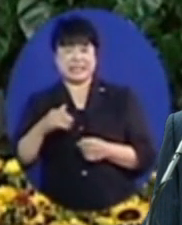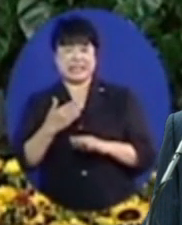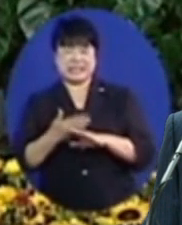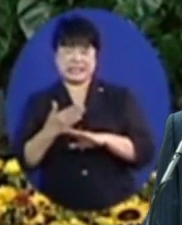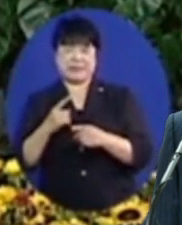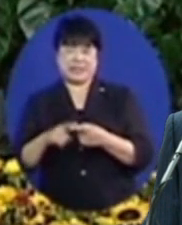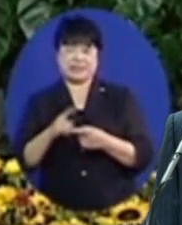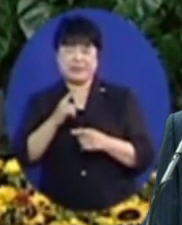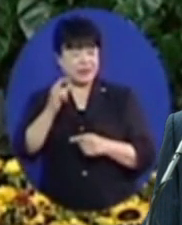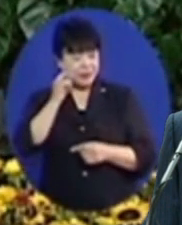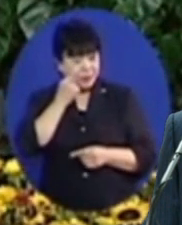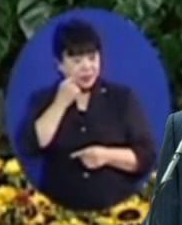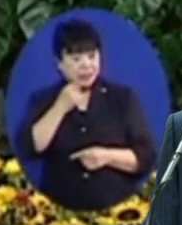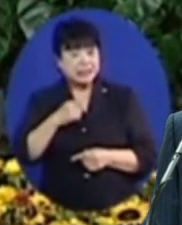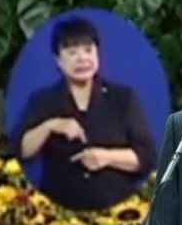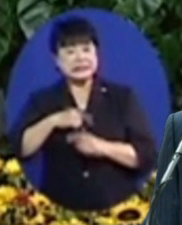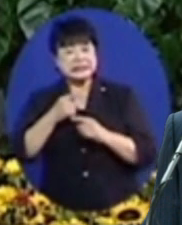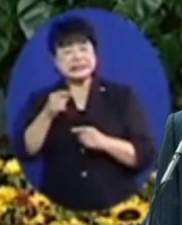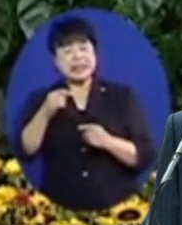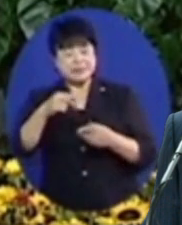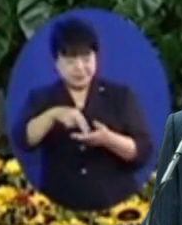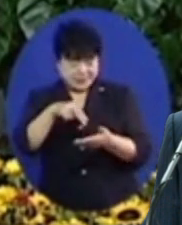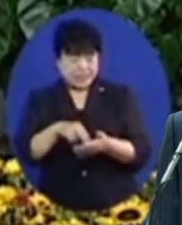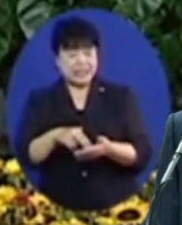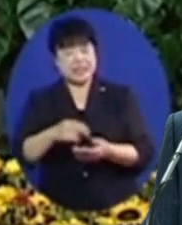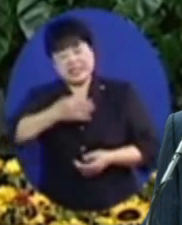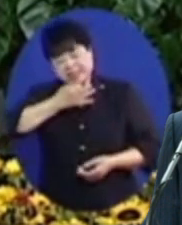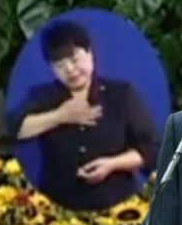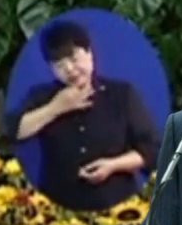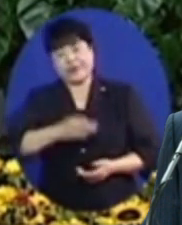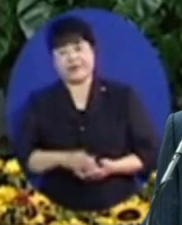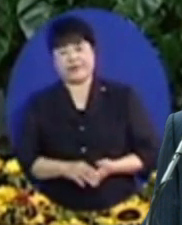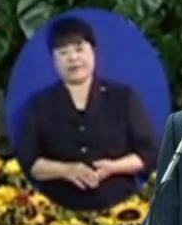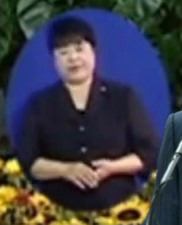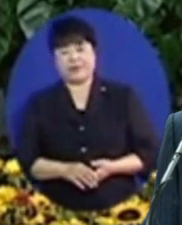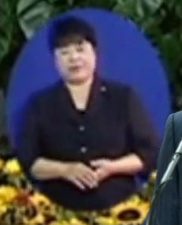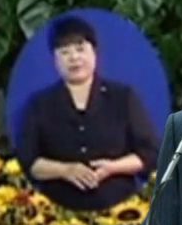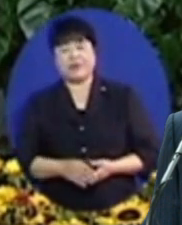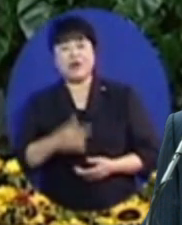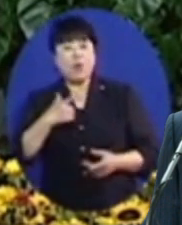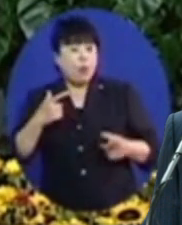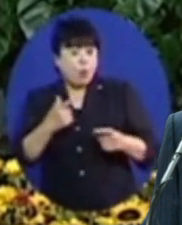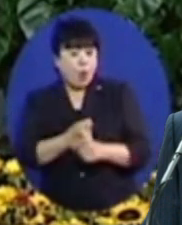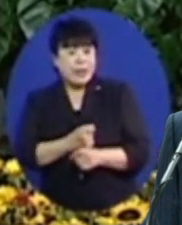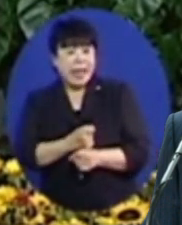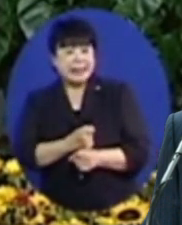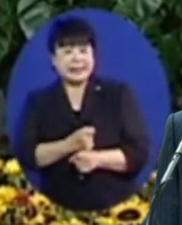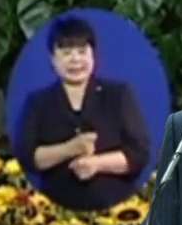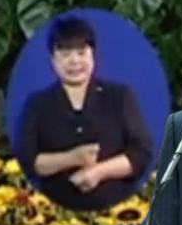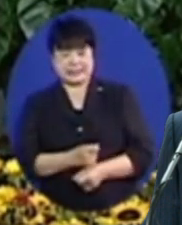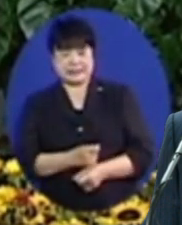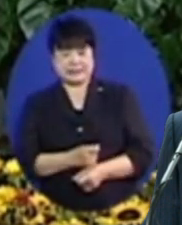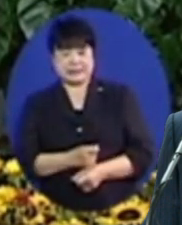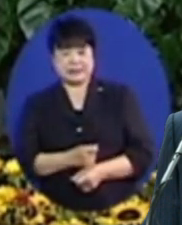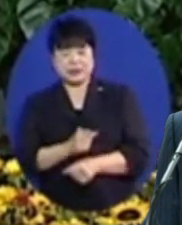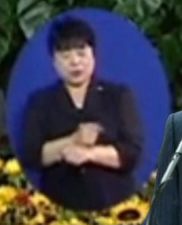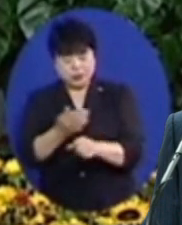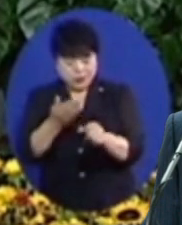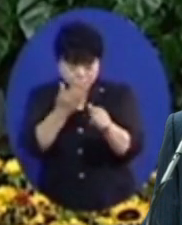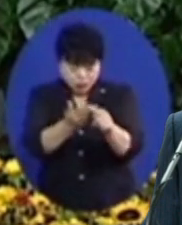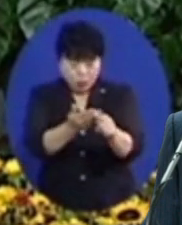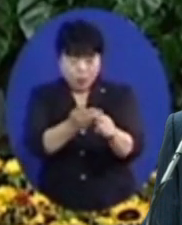그러나 당사자가 되면 정말로 힘이 듭니다. 원한의 바이러스를 용서로서 죽이고 마음의 평화와 행복을 갖는